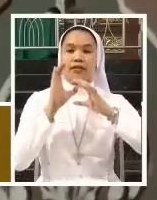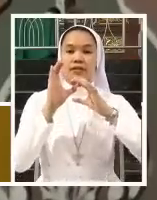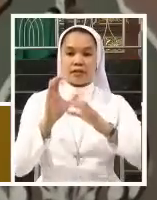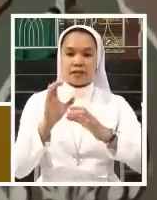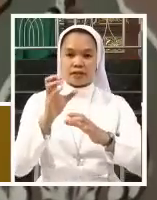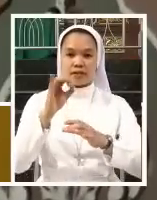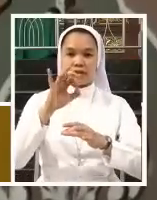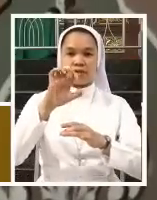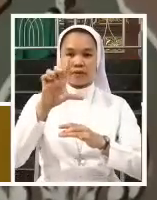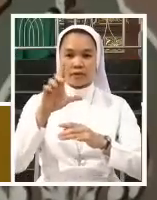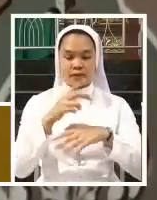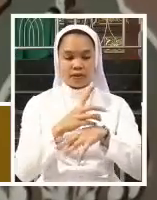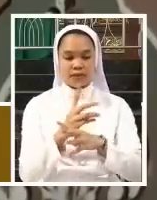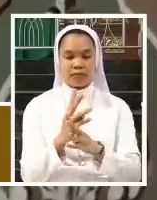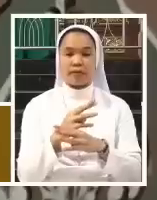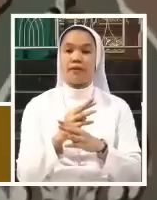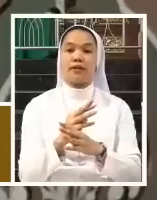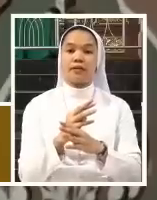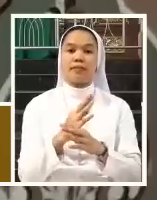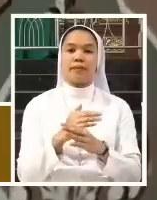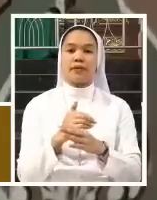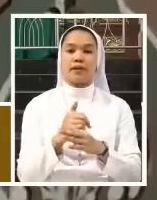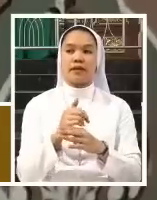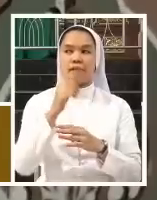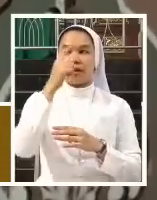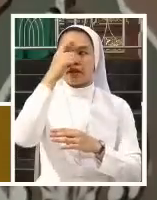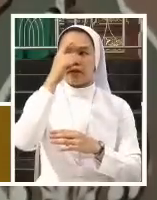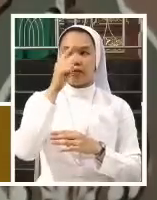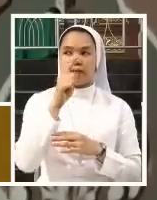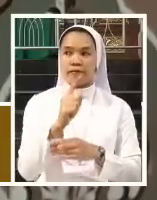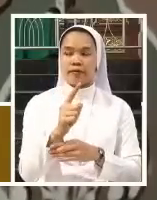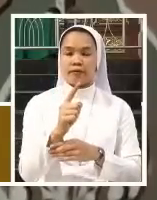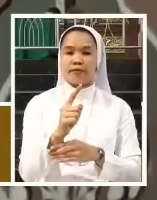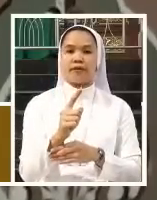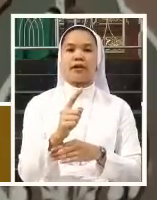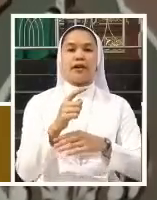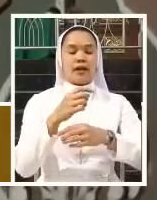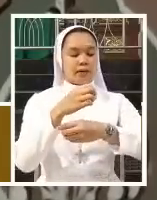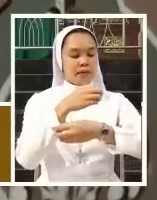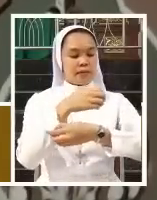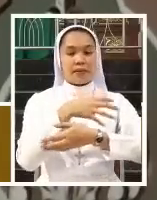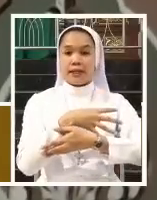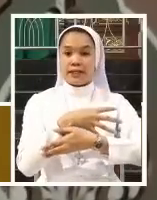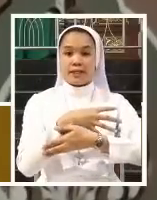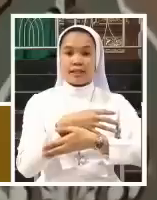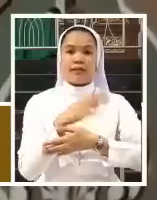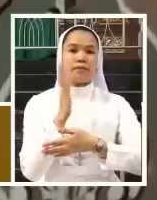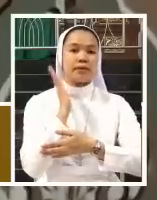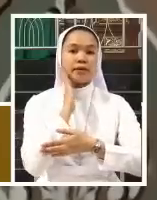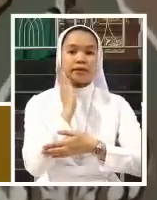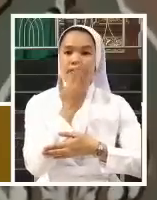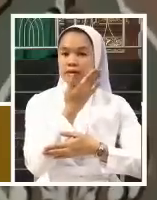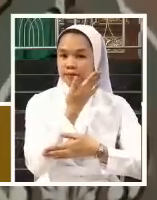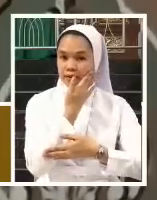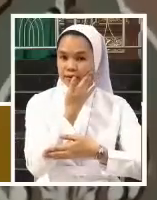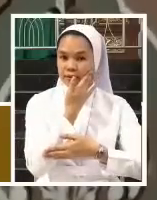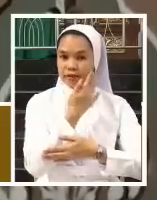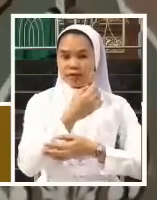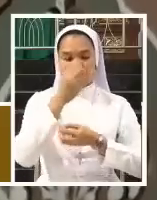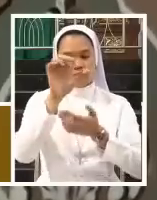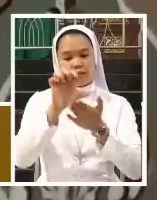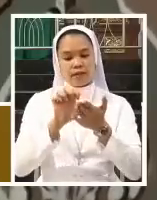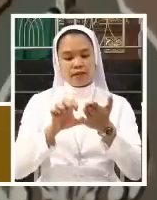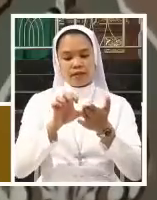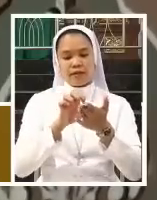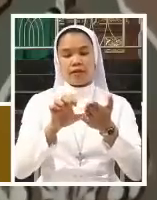olyo na gigibuhon o gagamitin para sa bunyag, sa confirmation, sa ordination kang padi